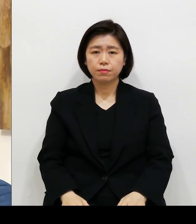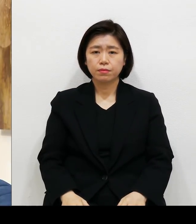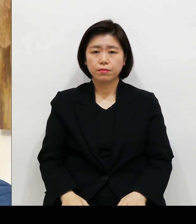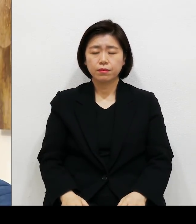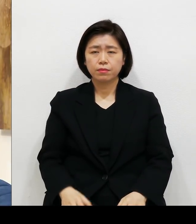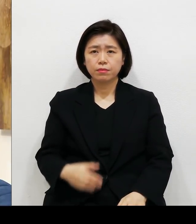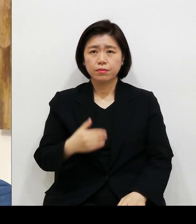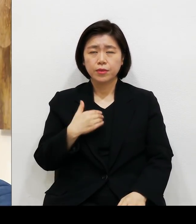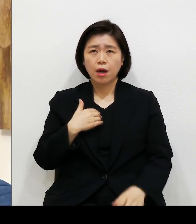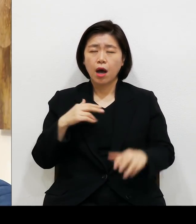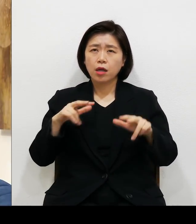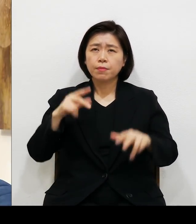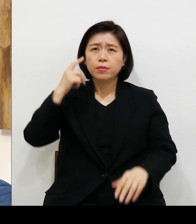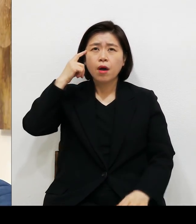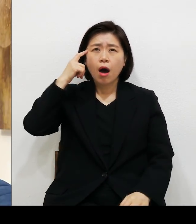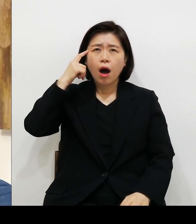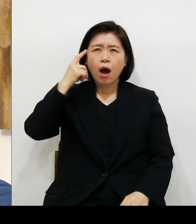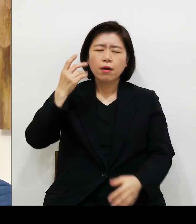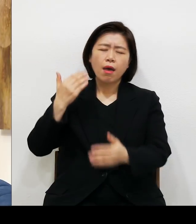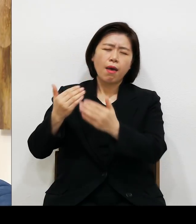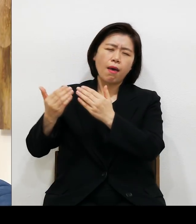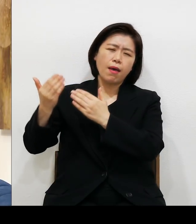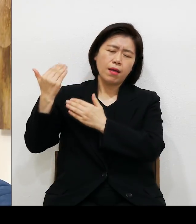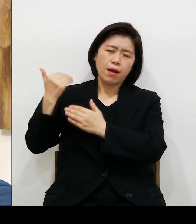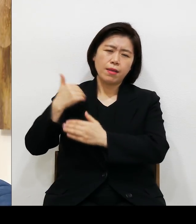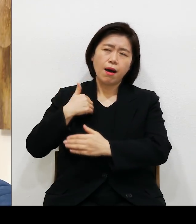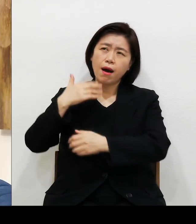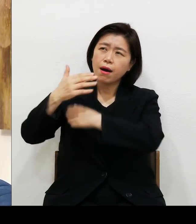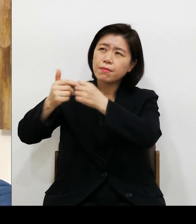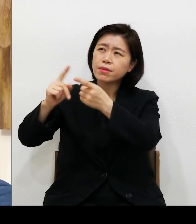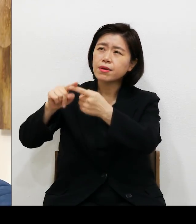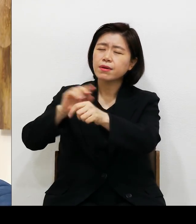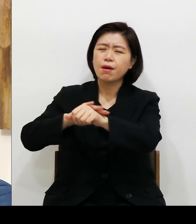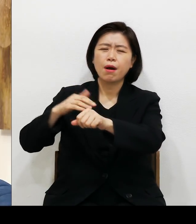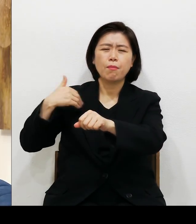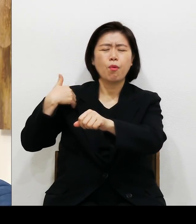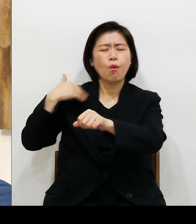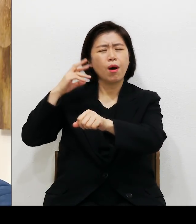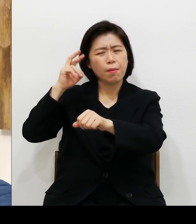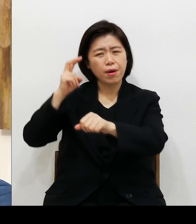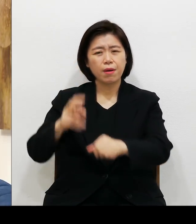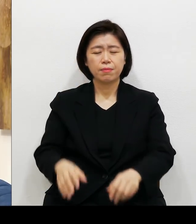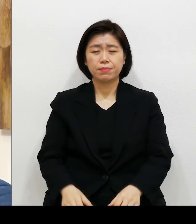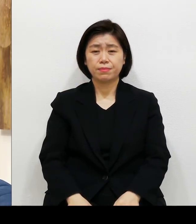멍청하고 정말 어리석은 사람이라 그때까지만 해도 하나님을 몰랐어요. 네. 그러니까